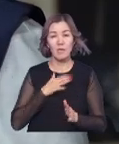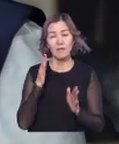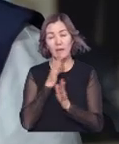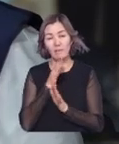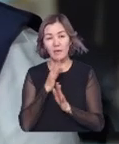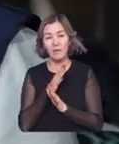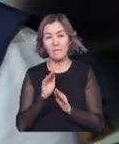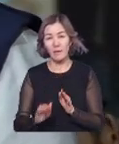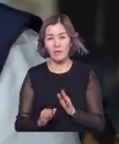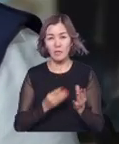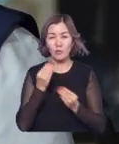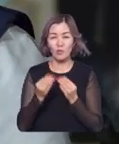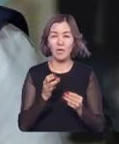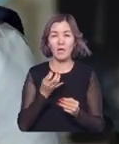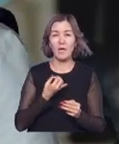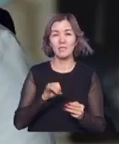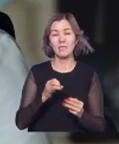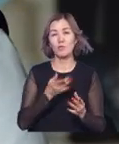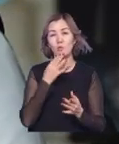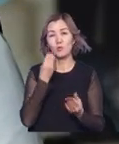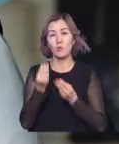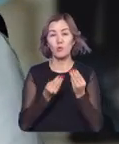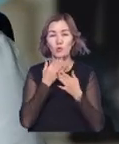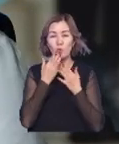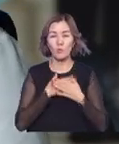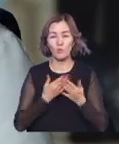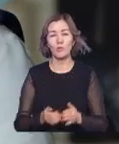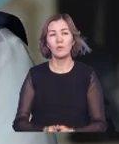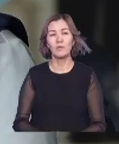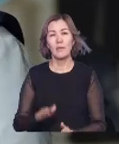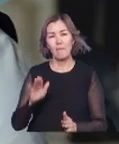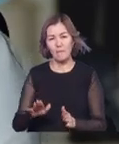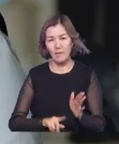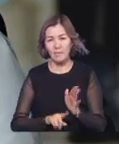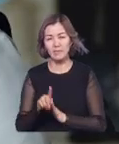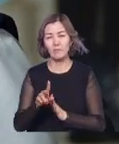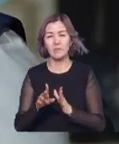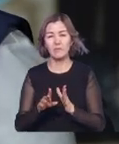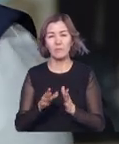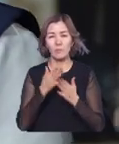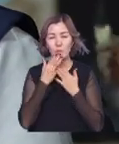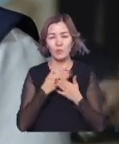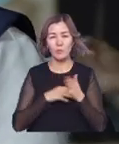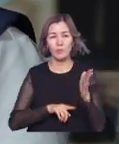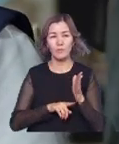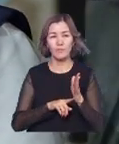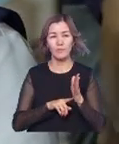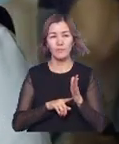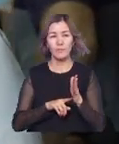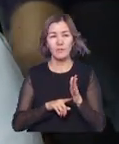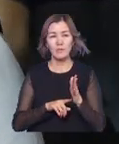өзі бала кезден ойнап жүрген осы асық ұлттық ойынды өзім бала кезден бойыма сіңіріп, сол ұлттық ойынды жақсы көріп өзім сол асық